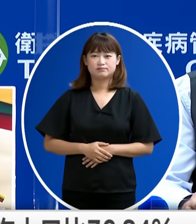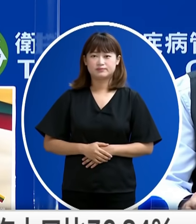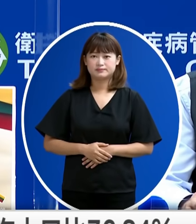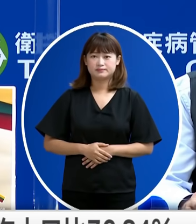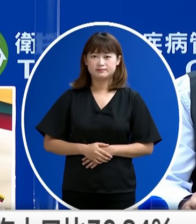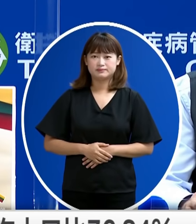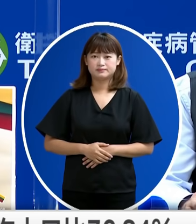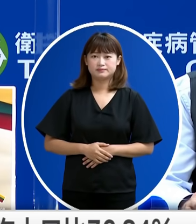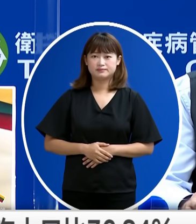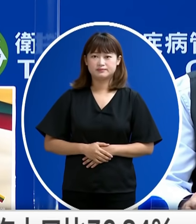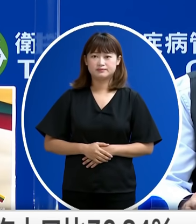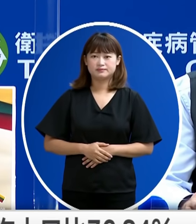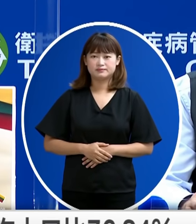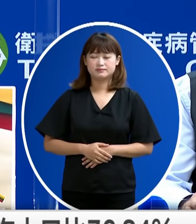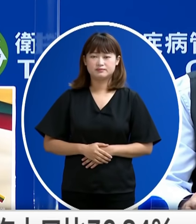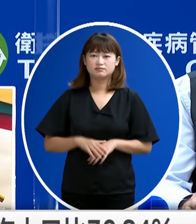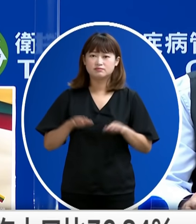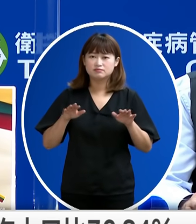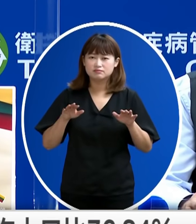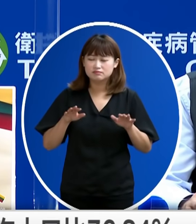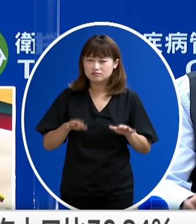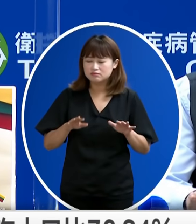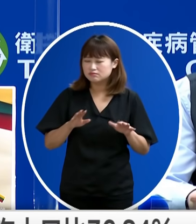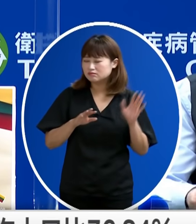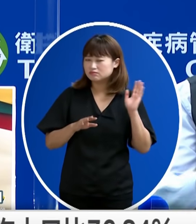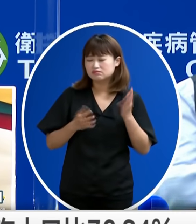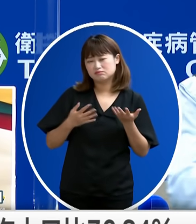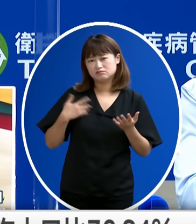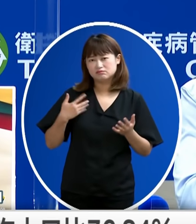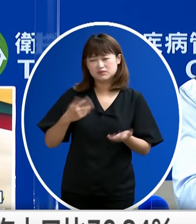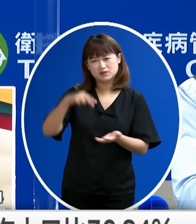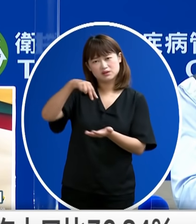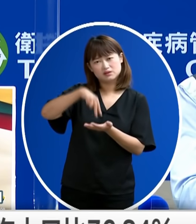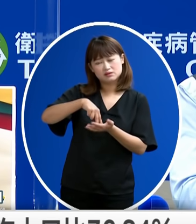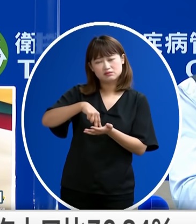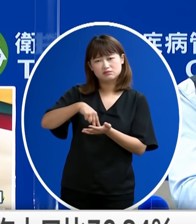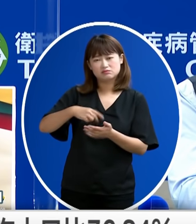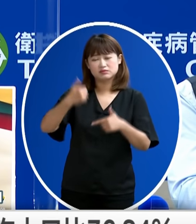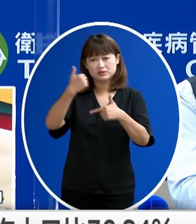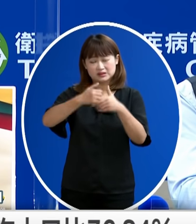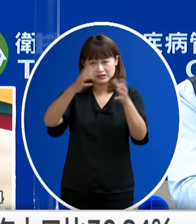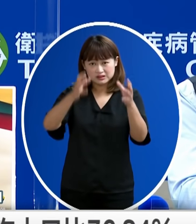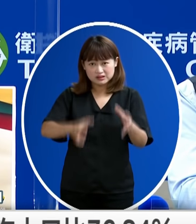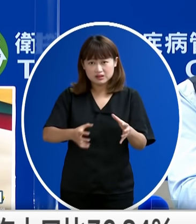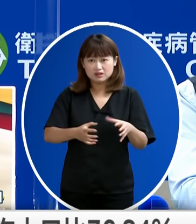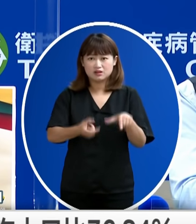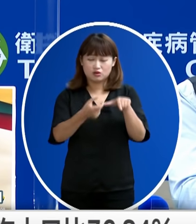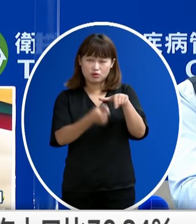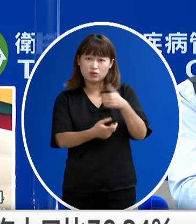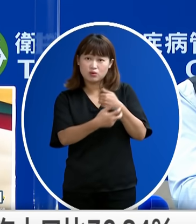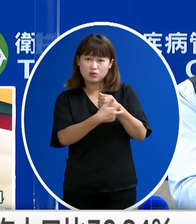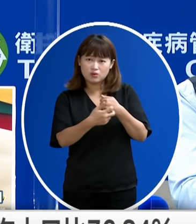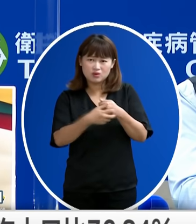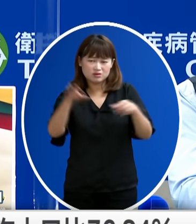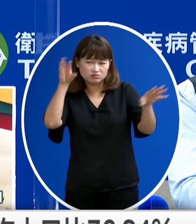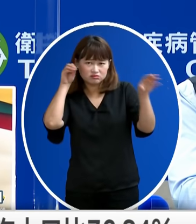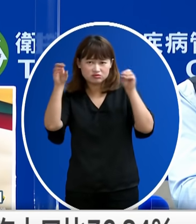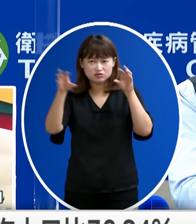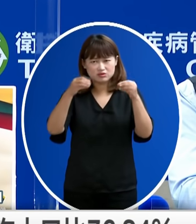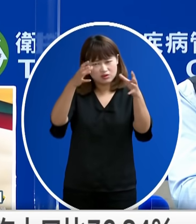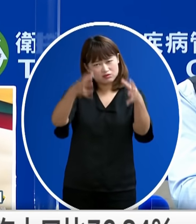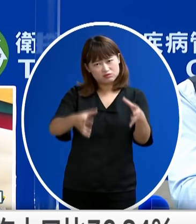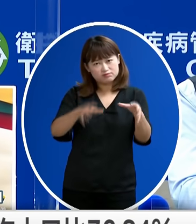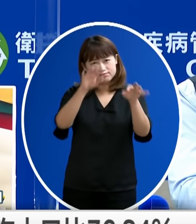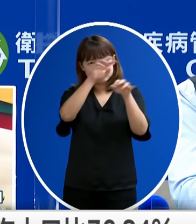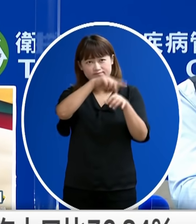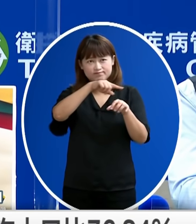建立公卫资料库， 那个是另一个想法了哈。